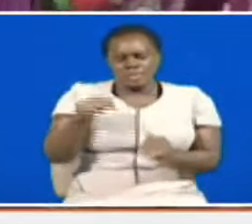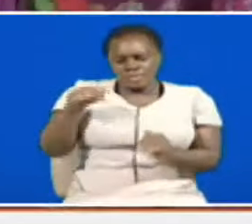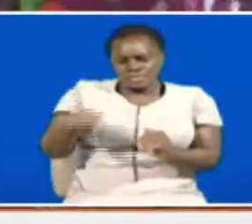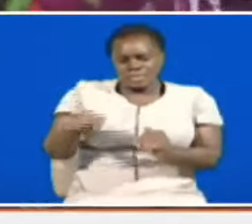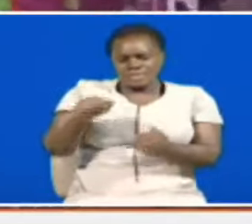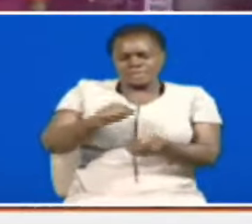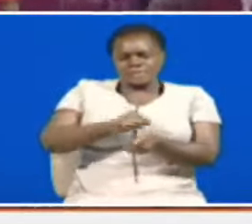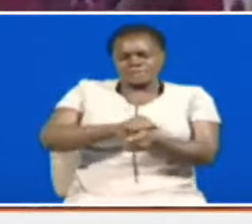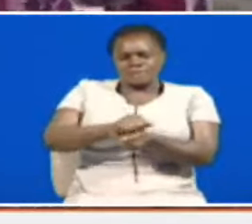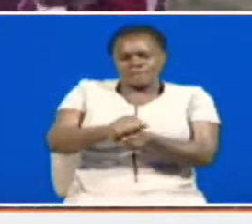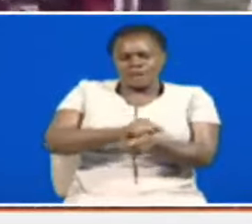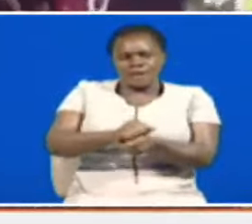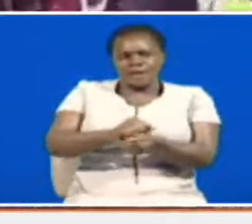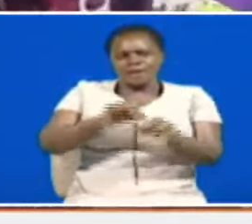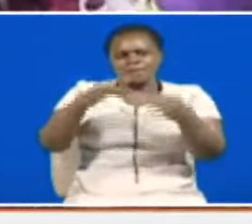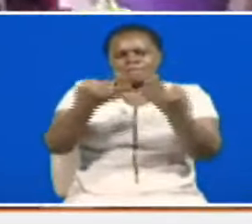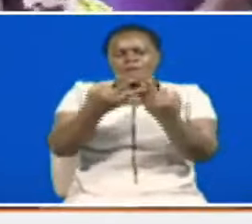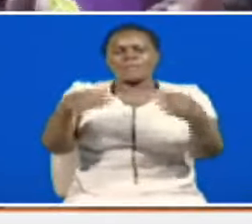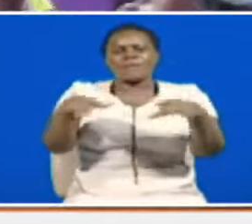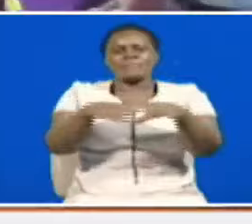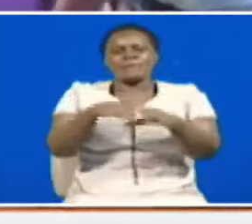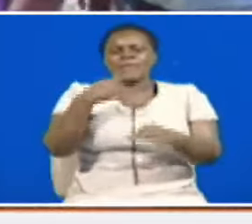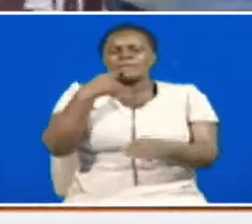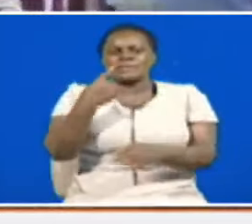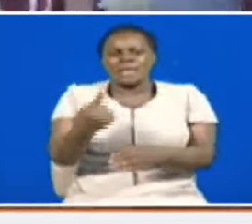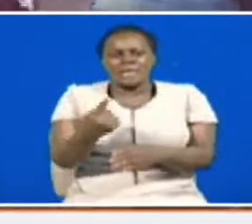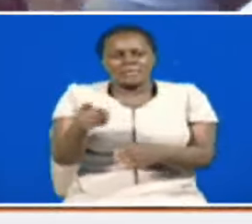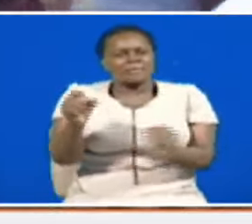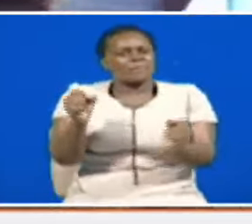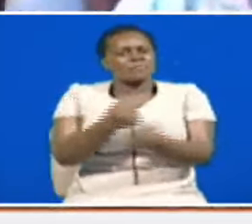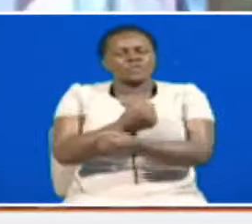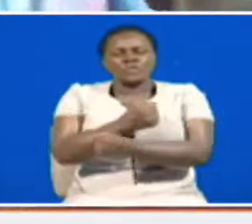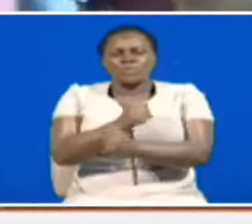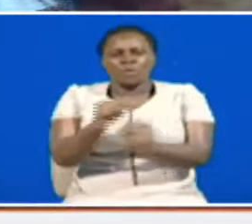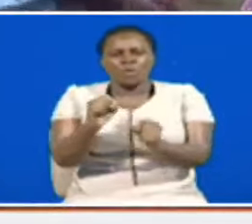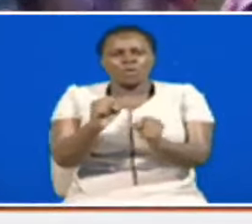Friday. Family members say they're incapacitated.